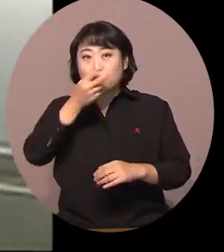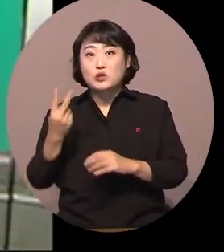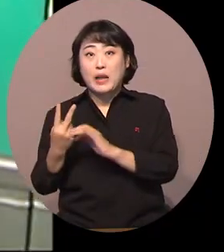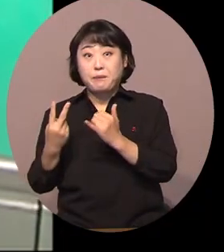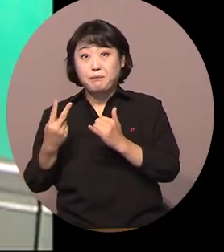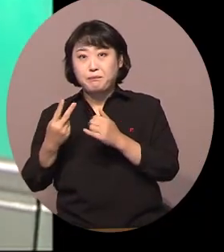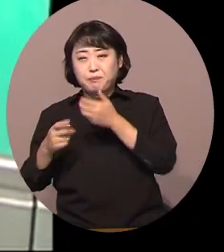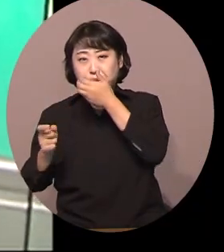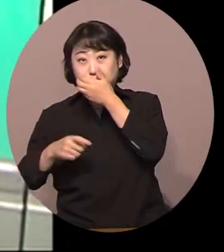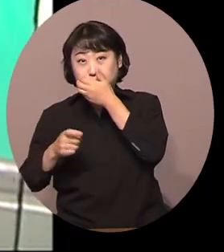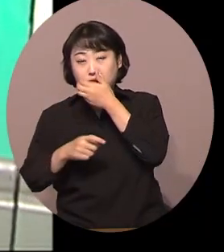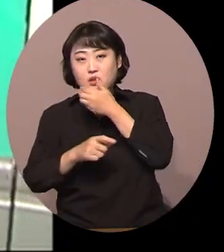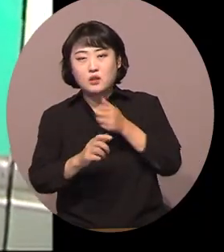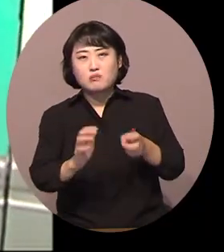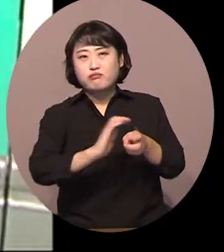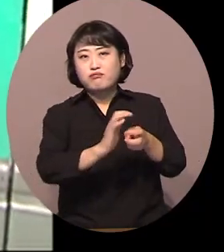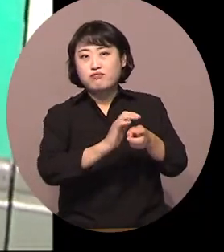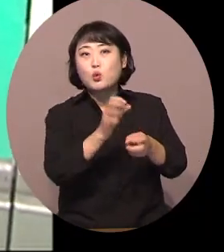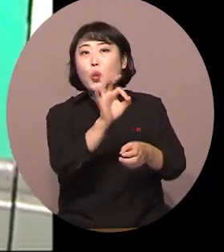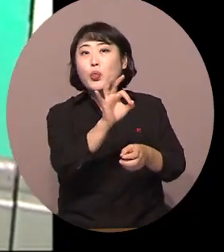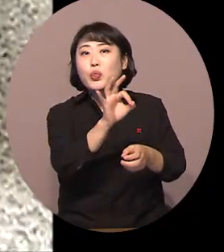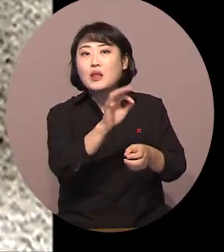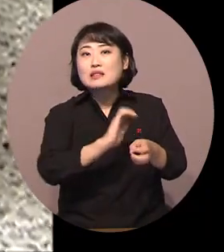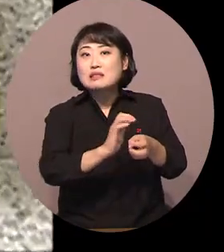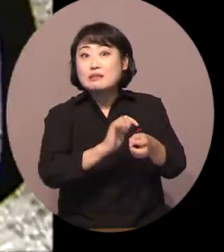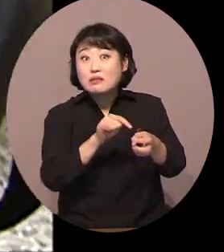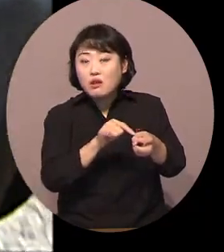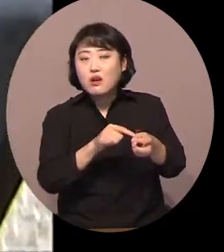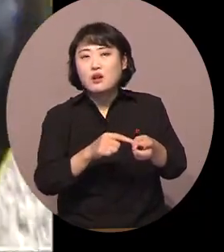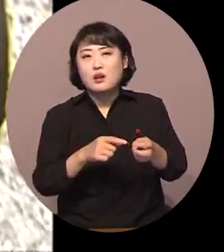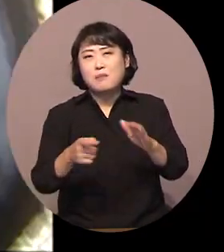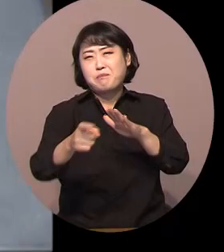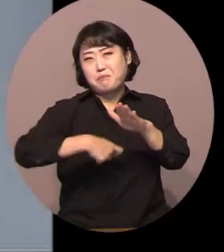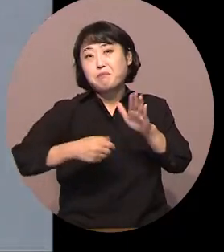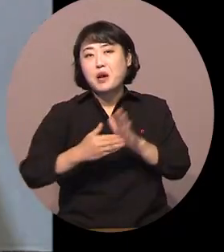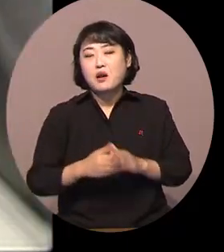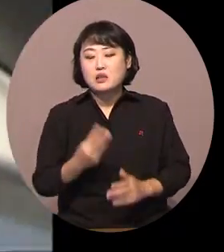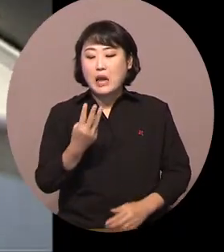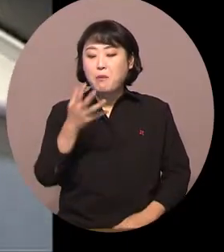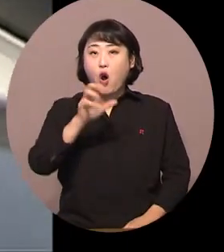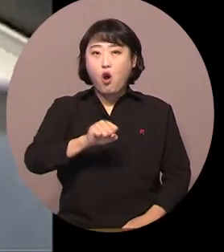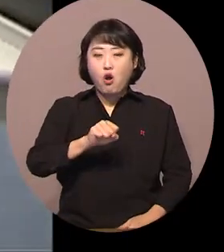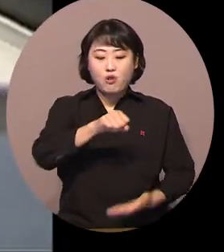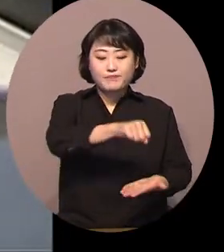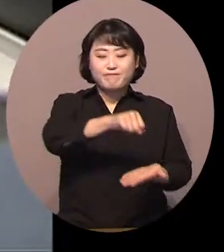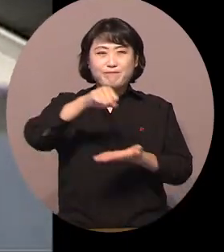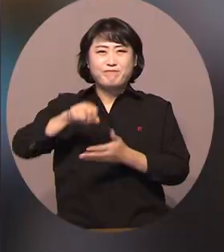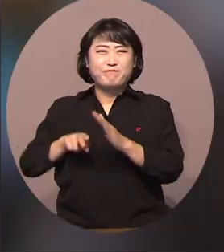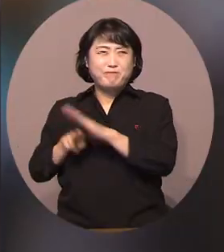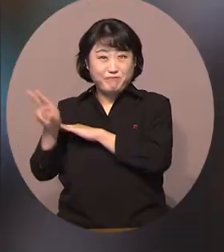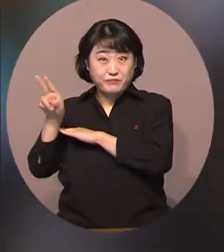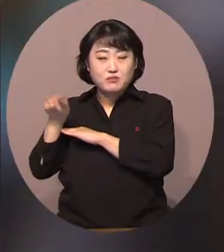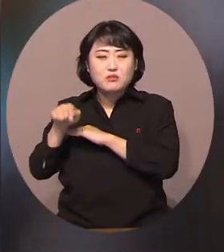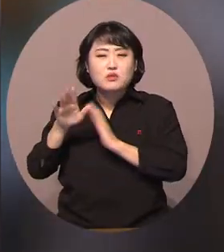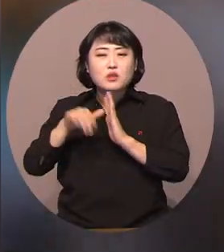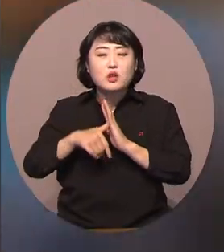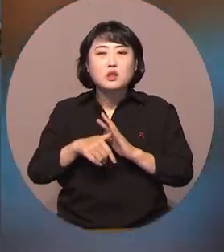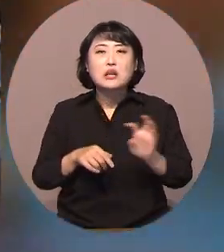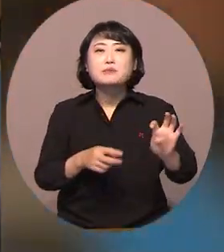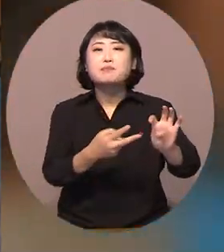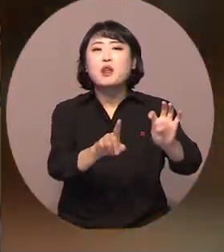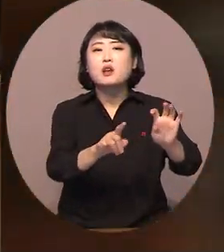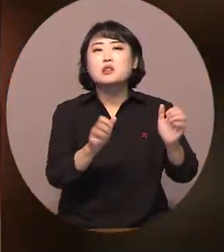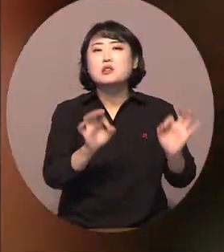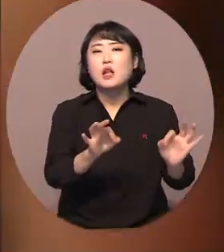명이 현금 수송 차량을 덮쳤습니다 이들은 현금 3억 원이든 가방을 들고 달아놨는데이 과정에서 40대